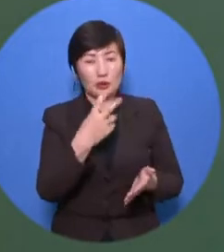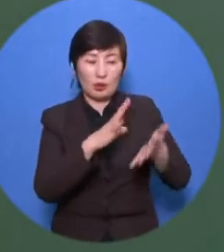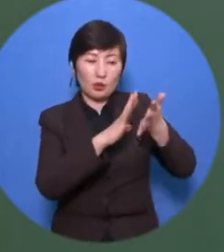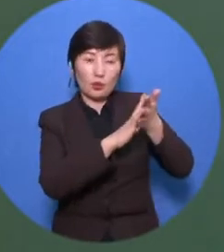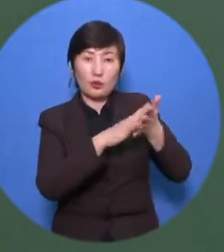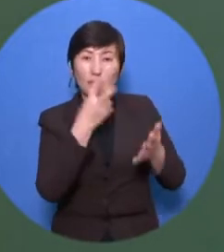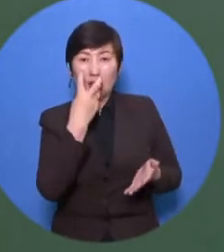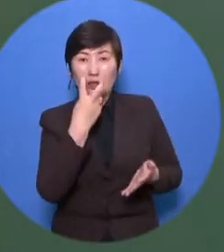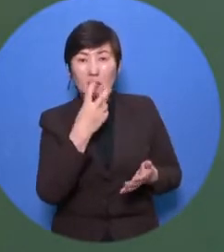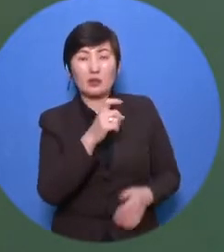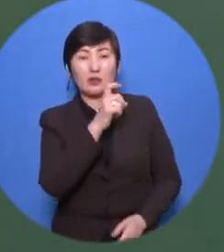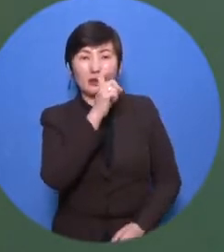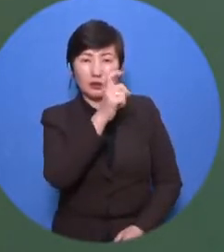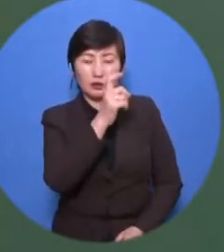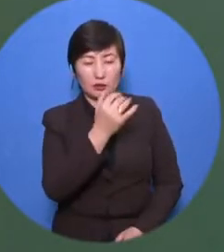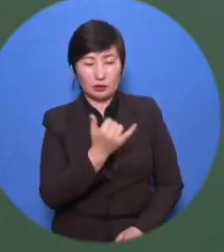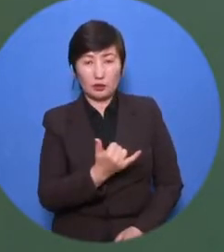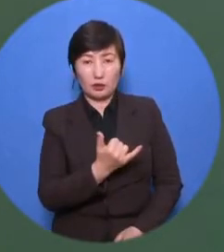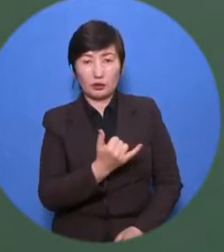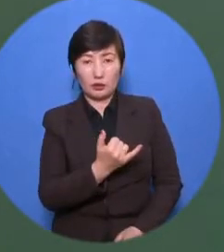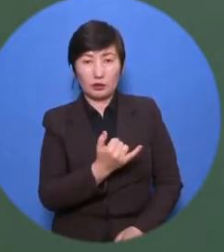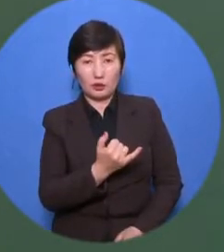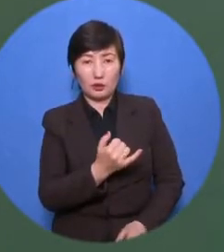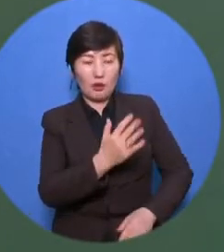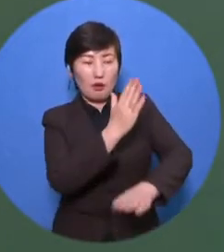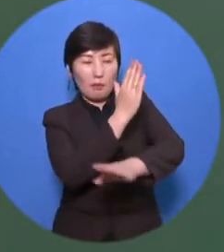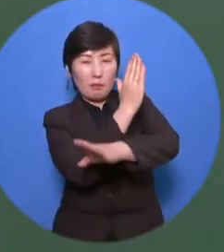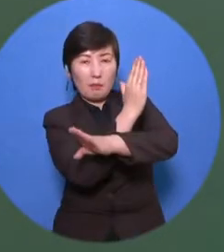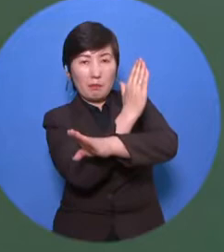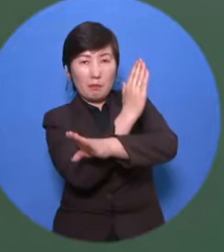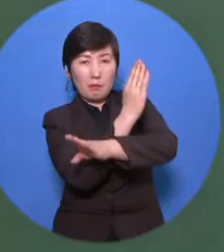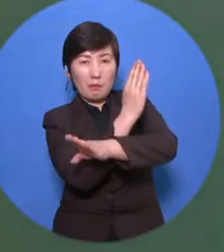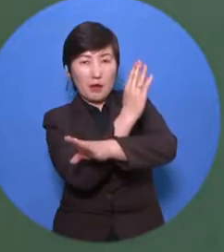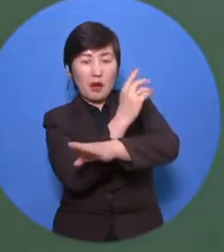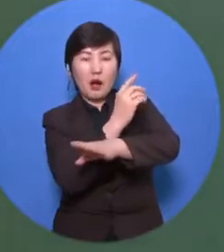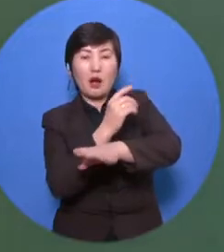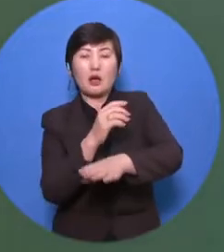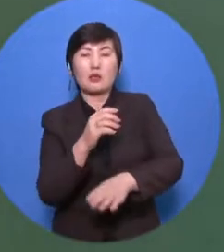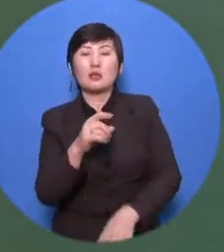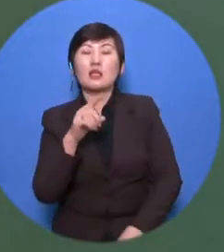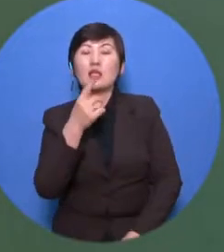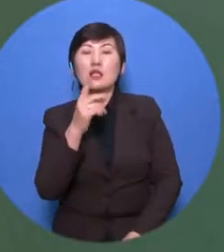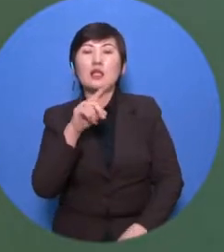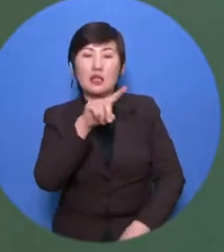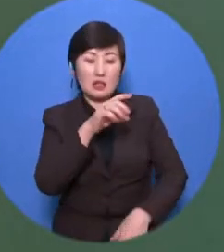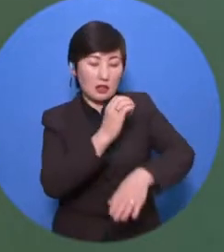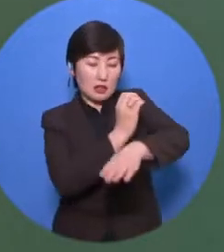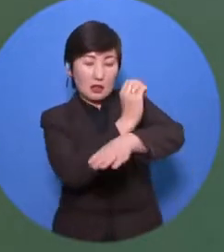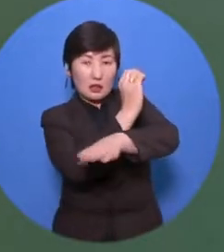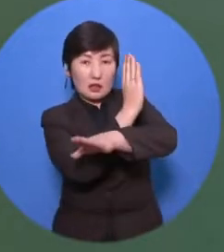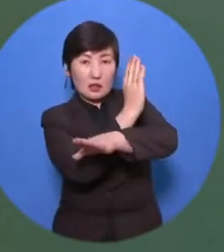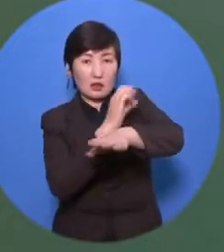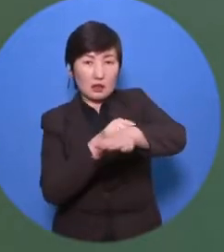X, Y гэсэн хос маань тэг шунцад координатын хавтгаад нэг цэгийг тэмдэглэх учраас тэг тэг гэсэн координаттай цэгийг